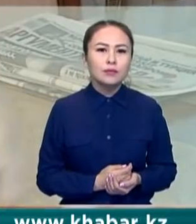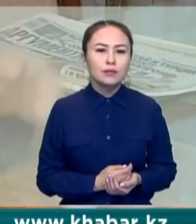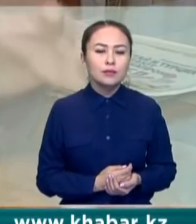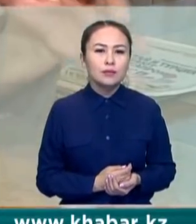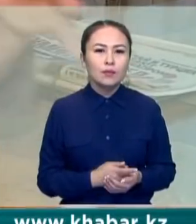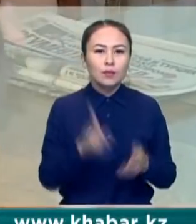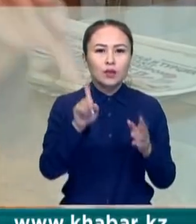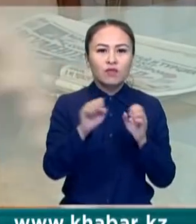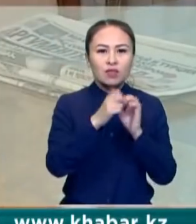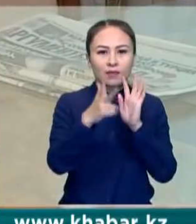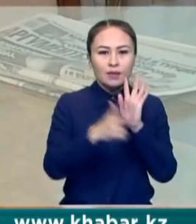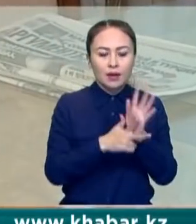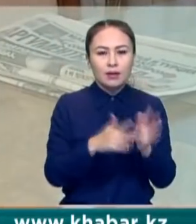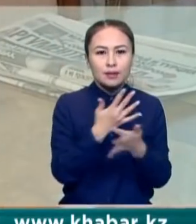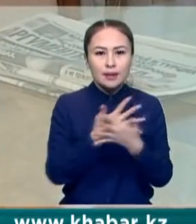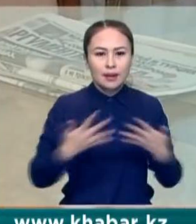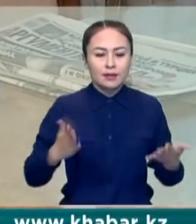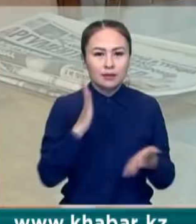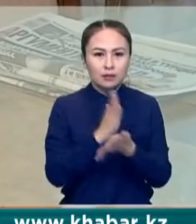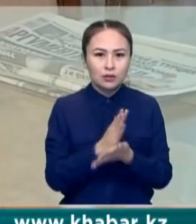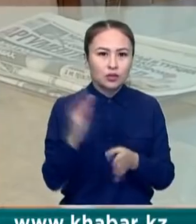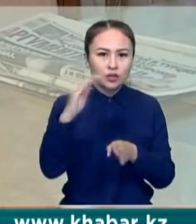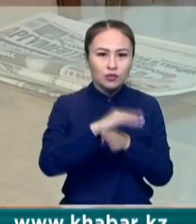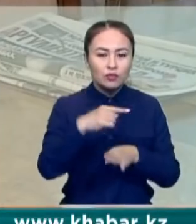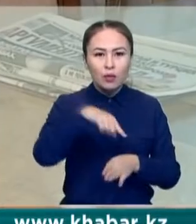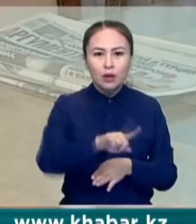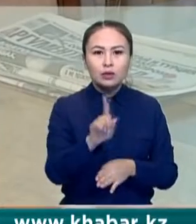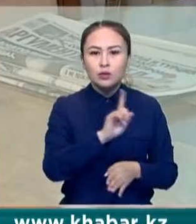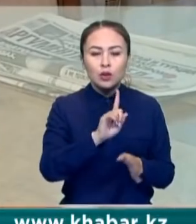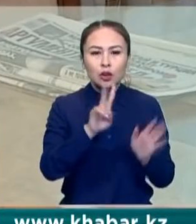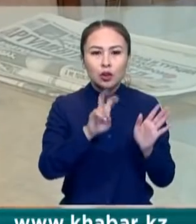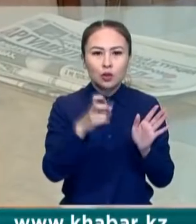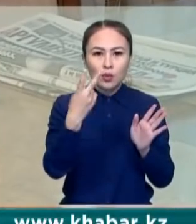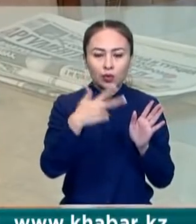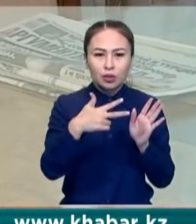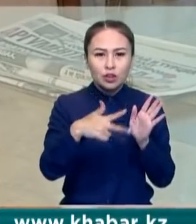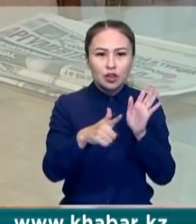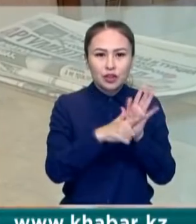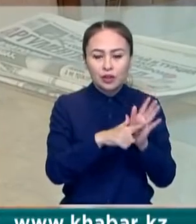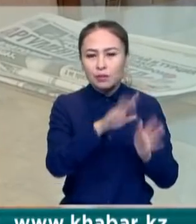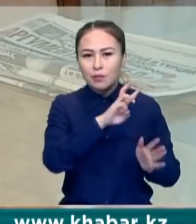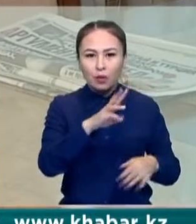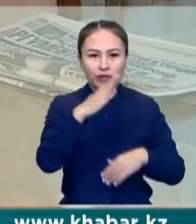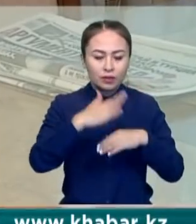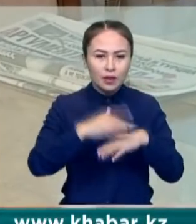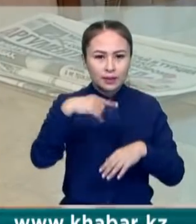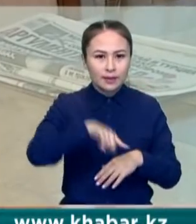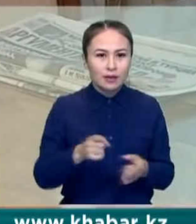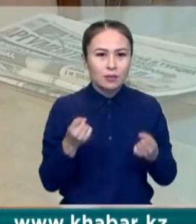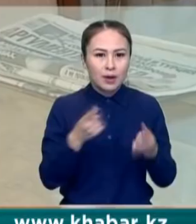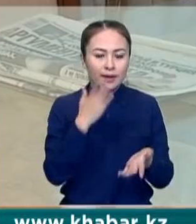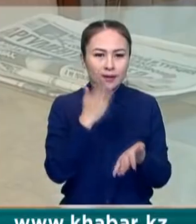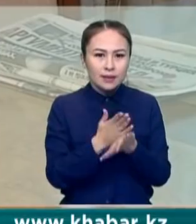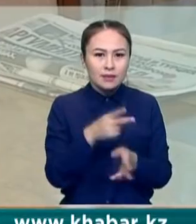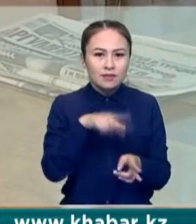рудников. 118 карьермен кеніш. Оның жанында 237 миллион тонна радиоактивті қалдық жатыр. Сіз бен біз